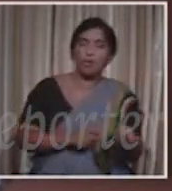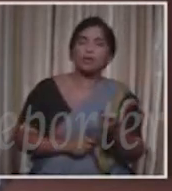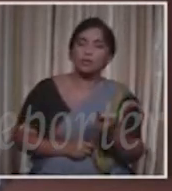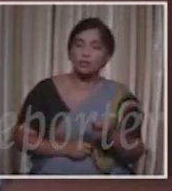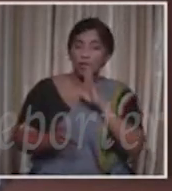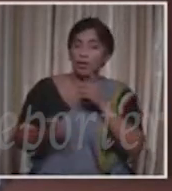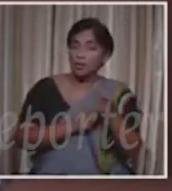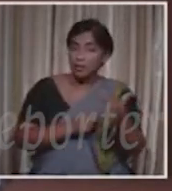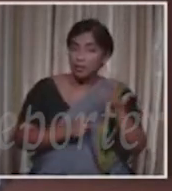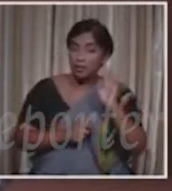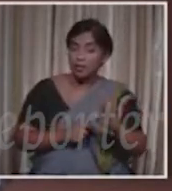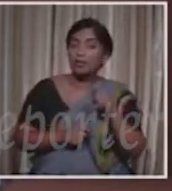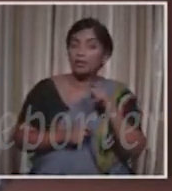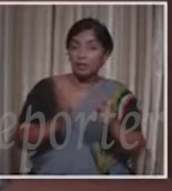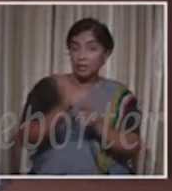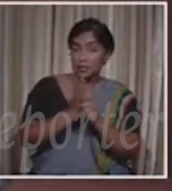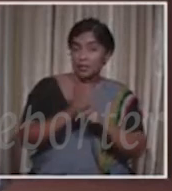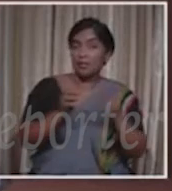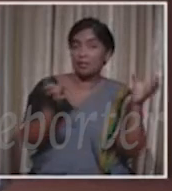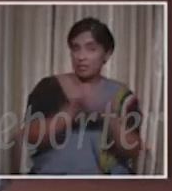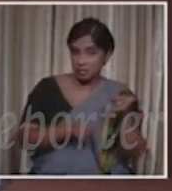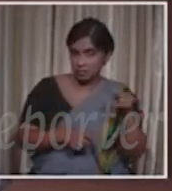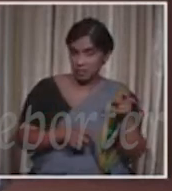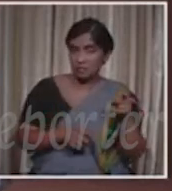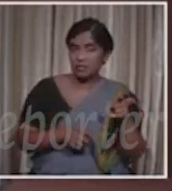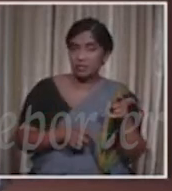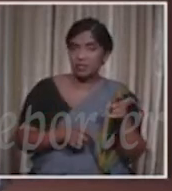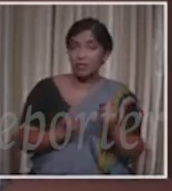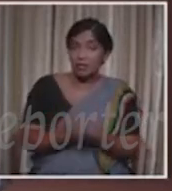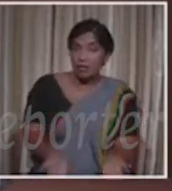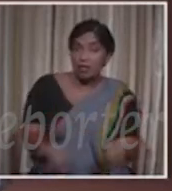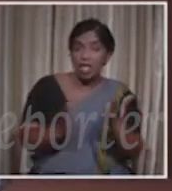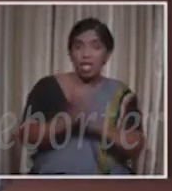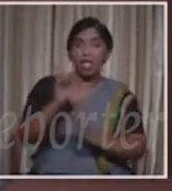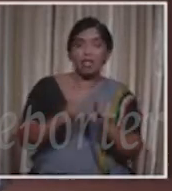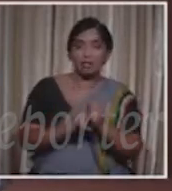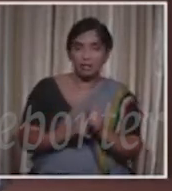මණ්ඩලය ඉල්ලා අස්සලා ඊට වඩා උඩින් ඉන්නේ 3 දෙනයි මේ 3 දෙනාගෙන් දෙන්නේ තමයි කියන්නේ වළක්වන්න එපා කියලා